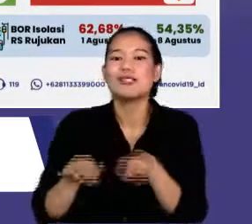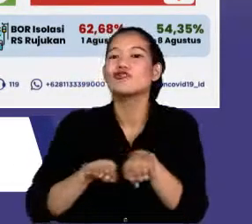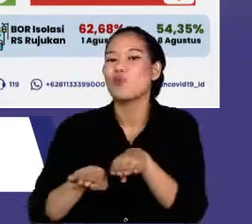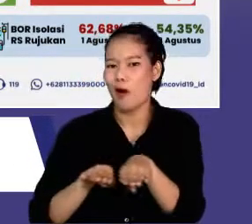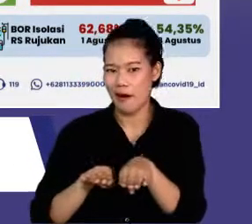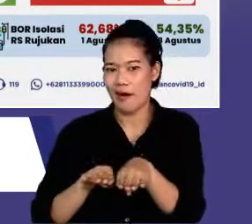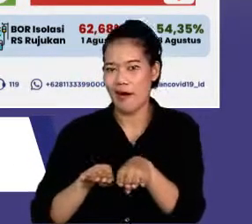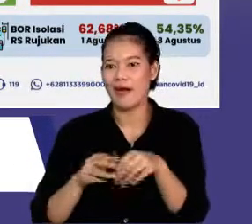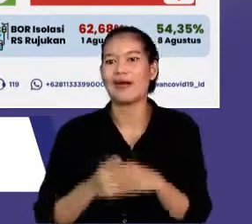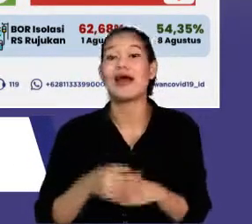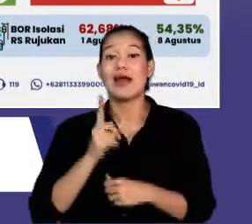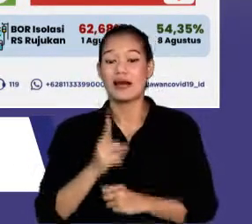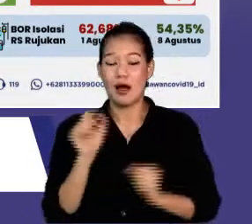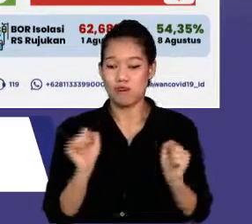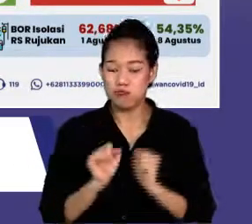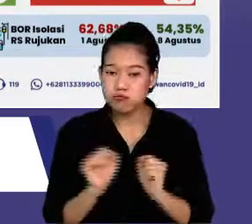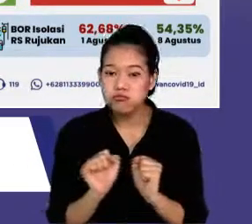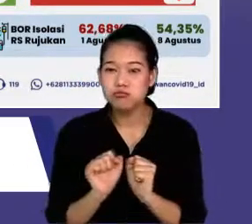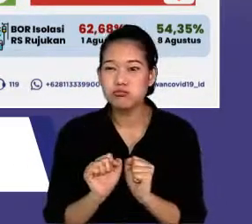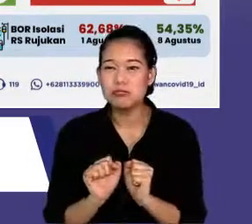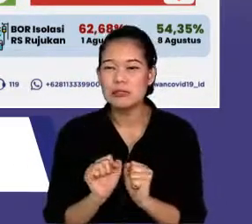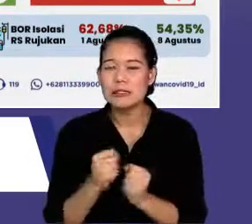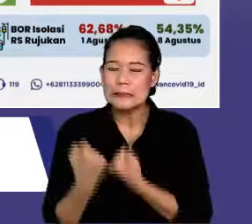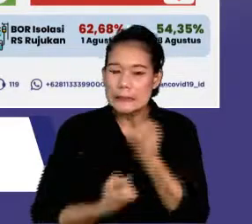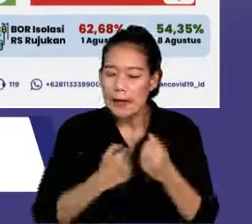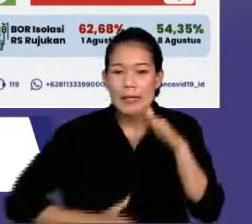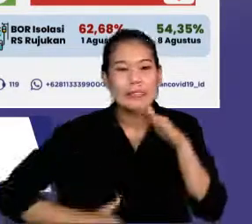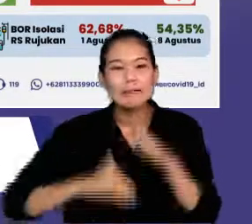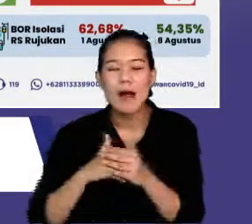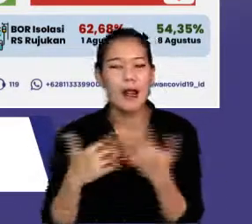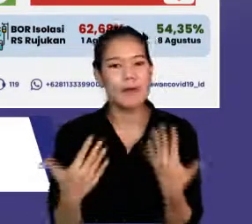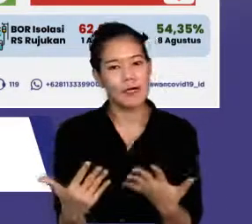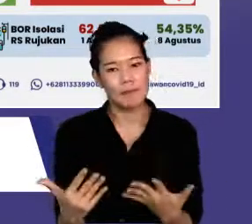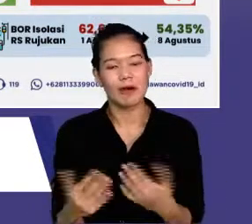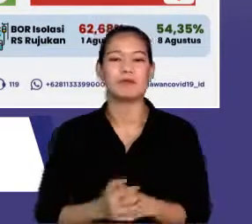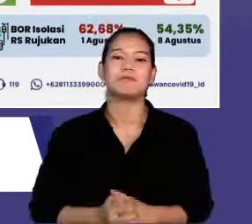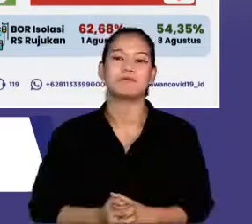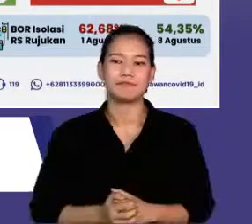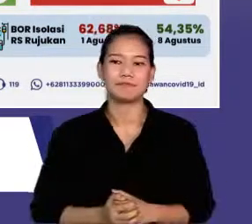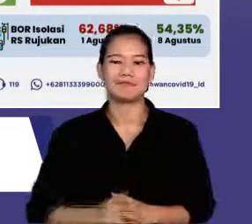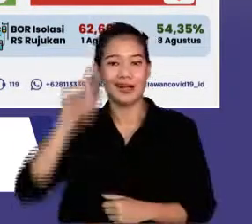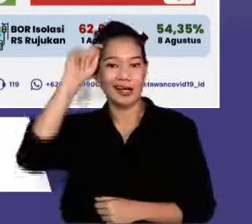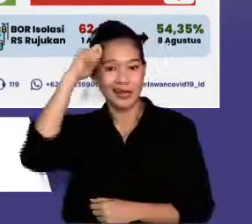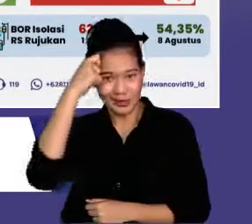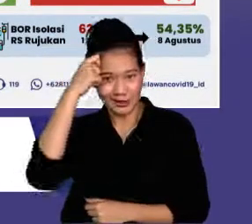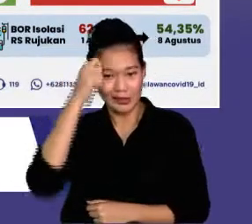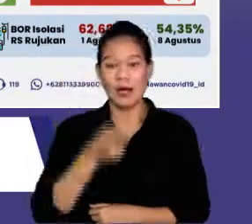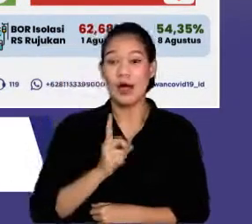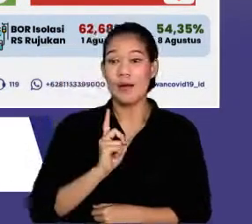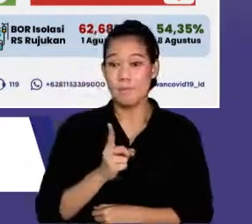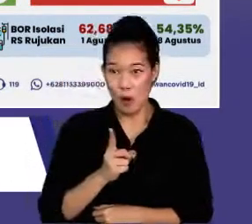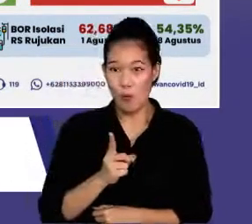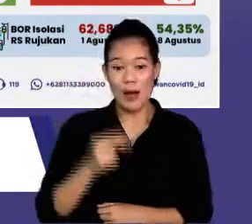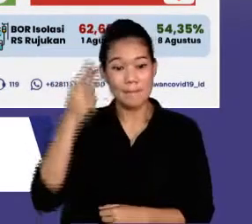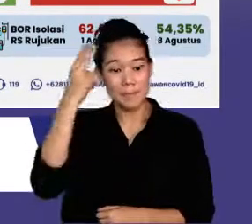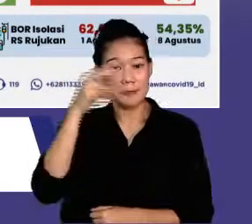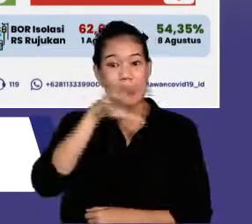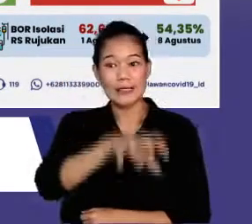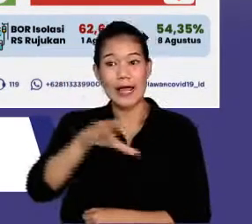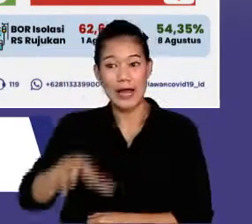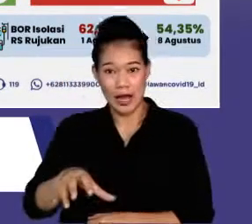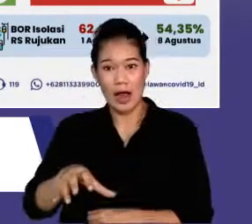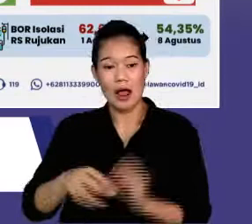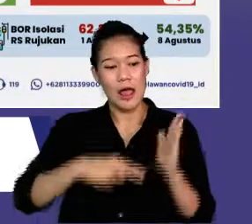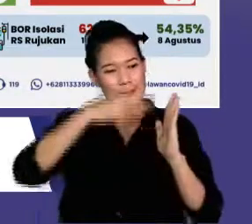dan usaha penanganan maksimal yang dapat diambil dalam masa tersebut Ingatlah bahwa kemampuan pemerintah